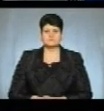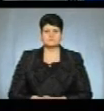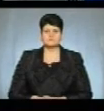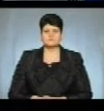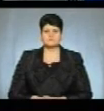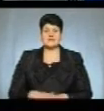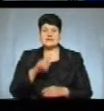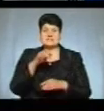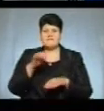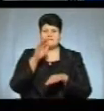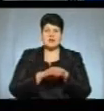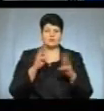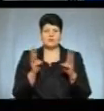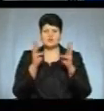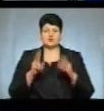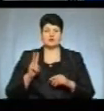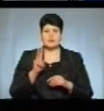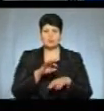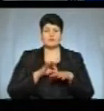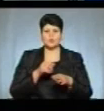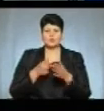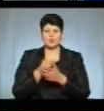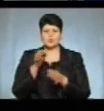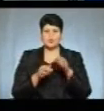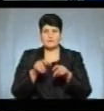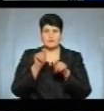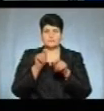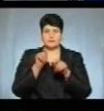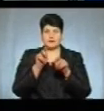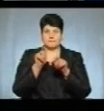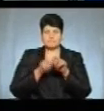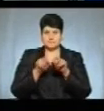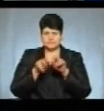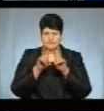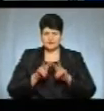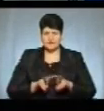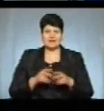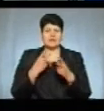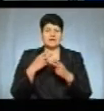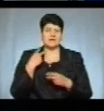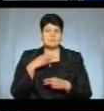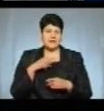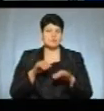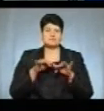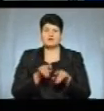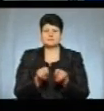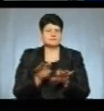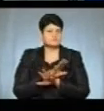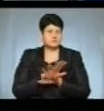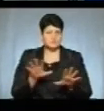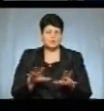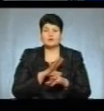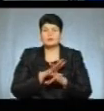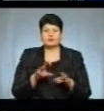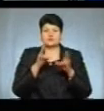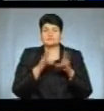За фактом пожежі тролейбуса проводили досудове розслідування, кримінальну справу не порушували, оскільки не було складу злочину та травмованих,